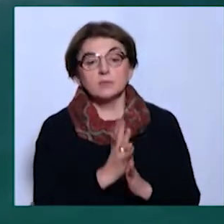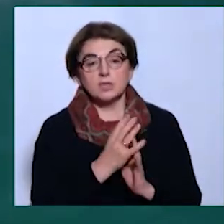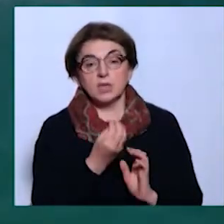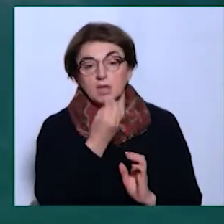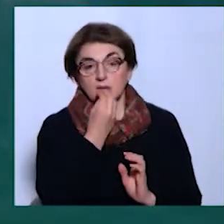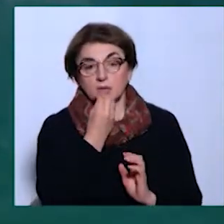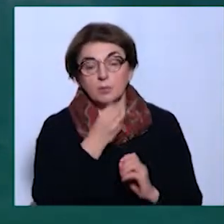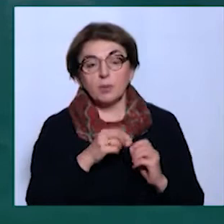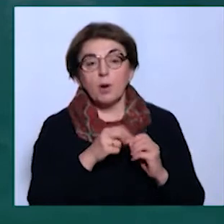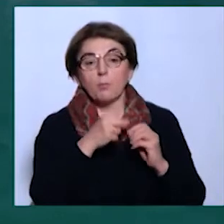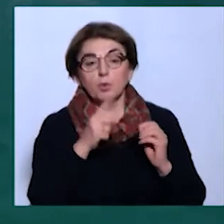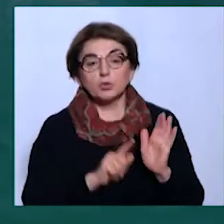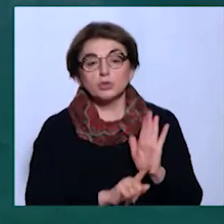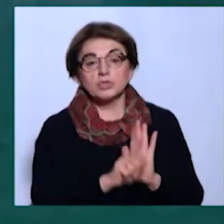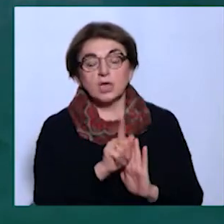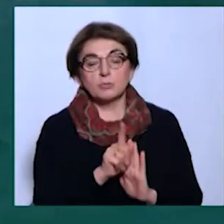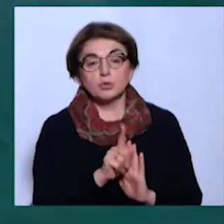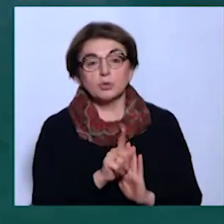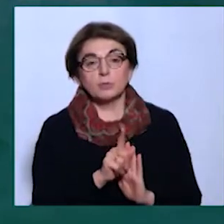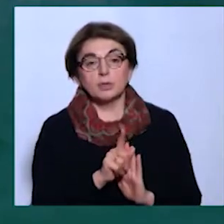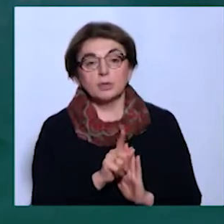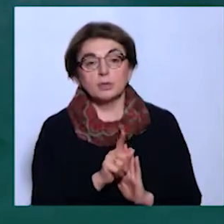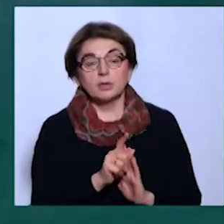იკვებება ფოთლებში წარმოშობილი